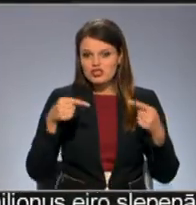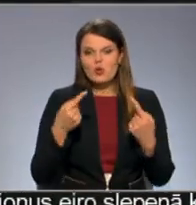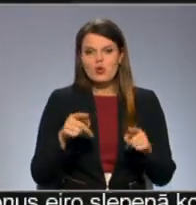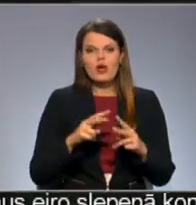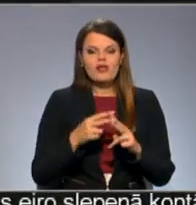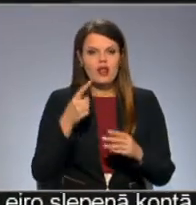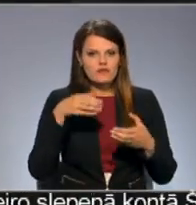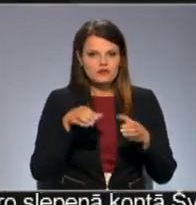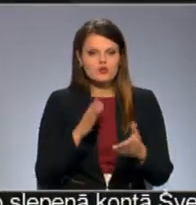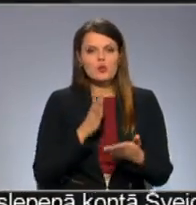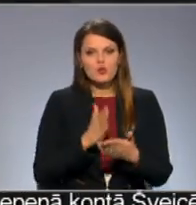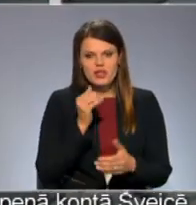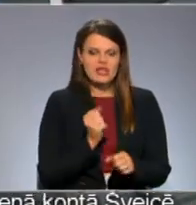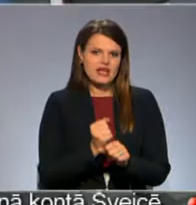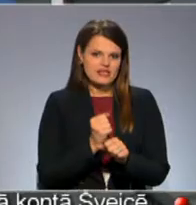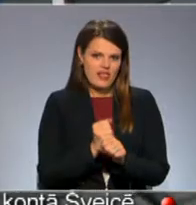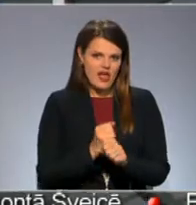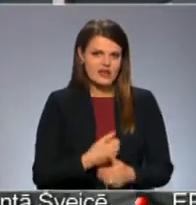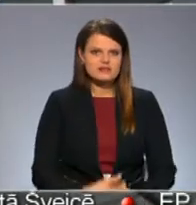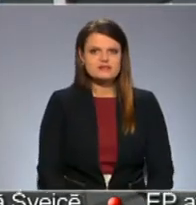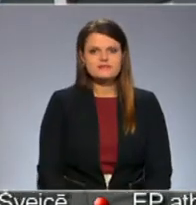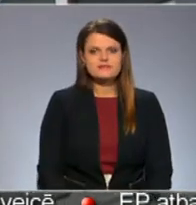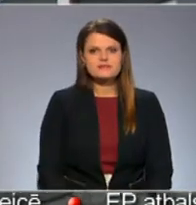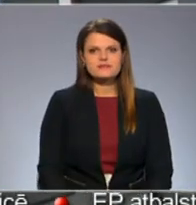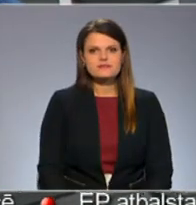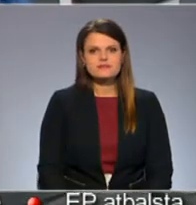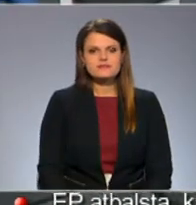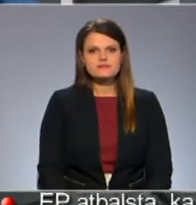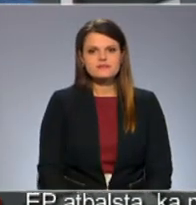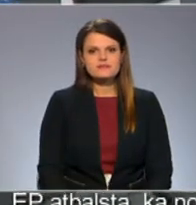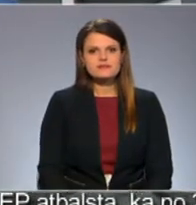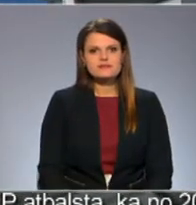Jelgavas novada doma arī darīšot. Sandra Leitāne, Andris Pāns, TV Spektrs.